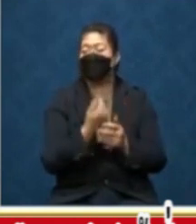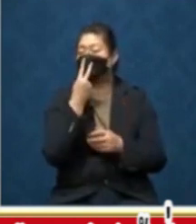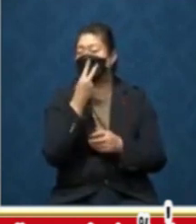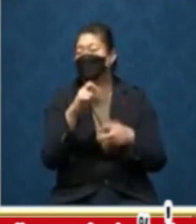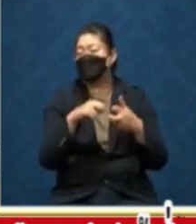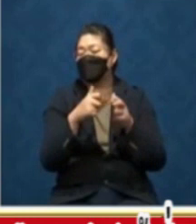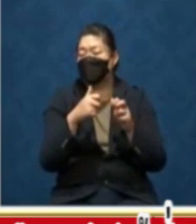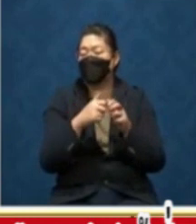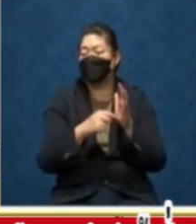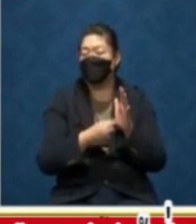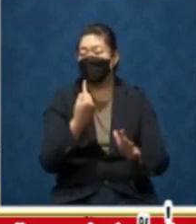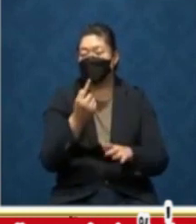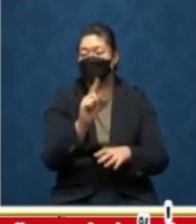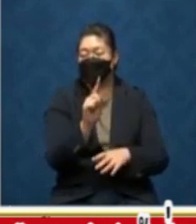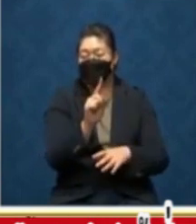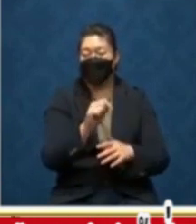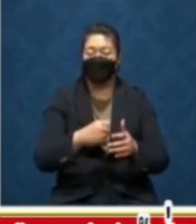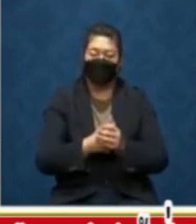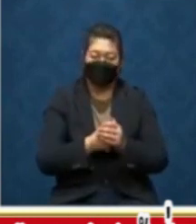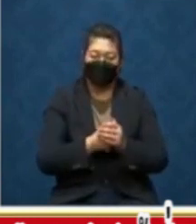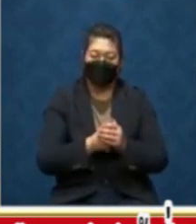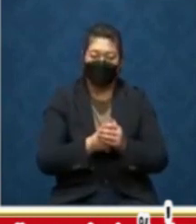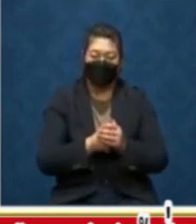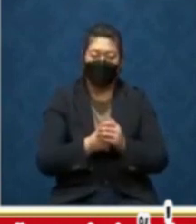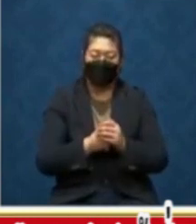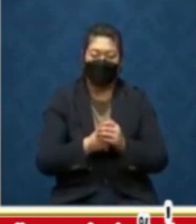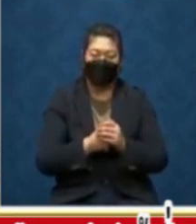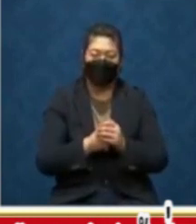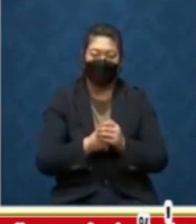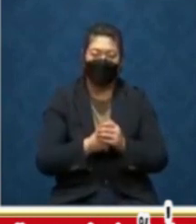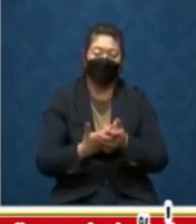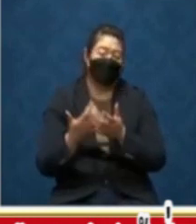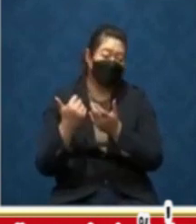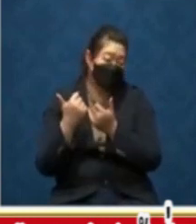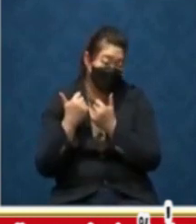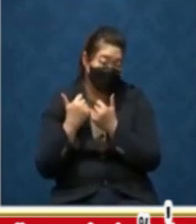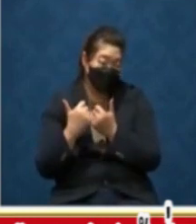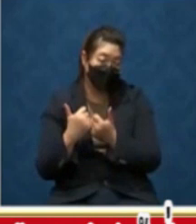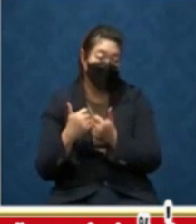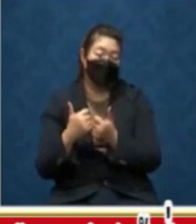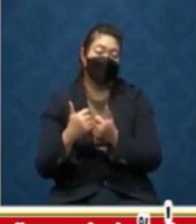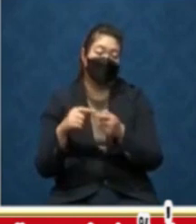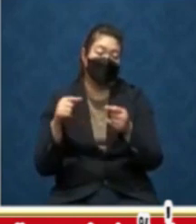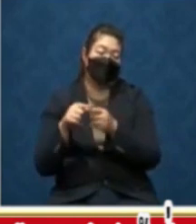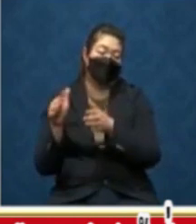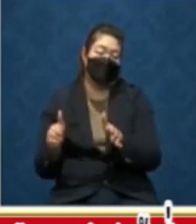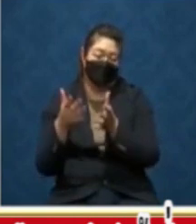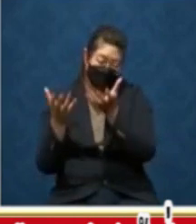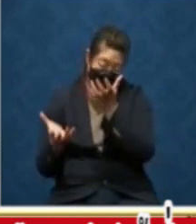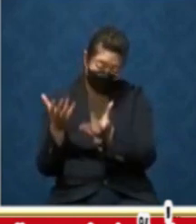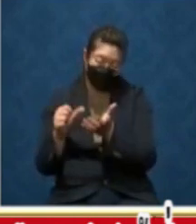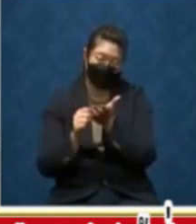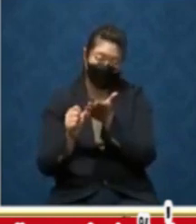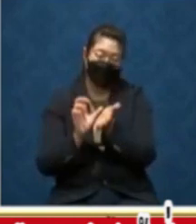เหตุดูที่ศาลตั้งต้นมันมาจากไหนปลายเหตุวันนี้เขาจี้มาที่กระบวนการยุติธรรมต้องปฏิรูป